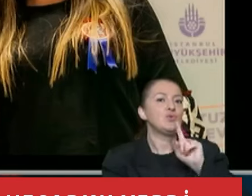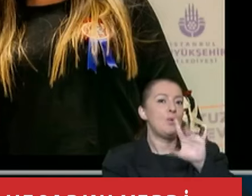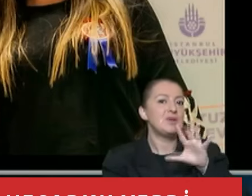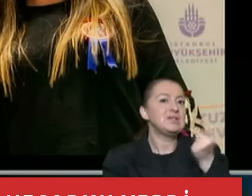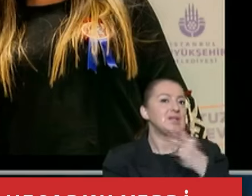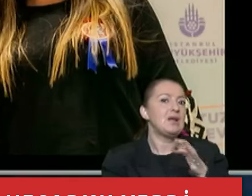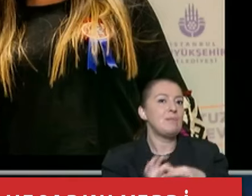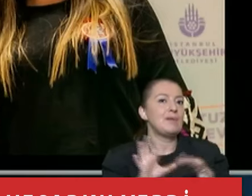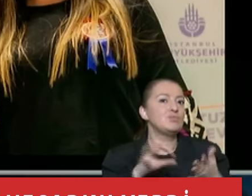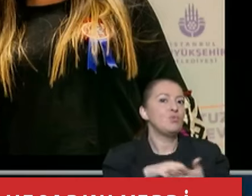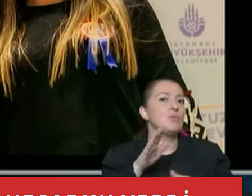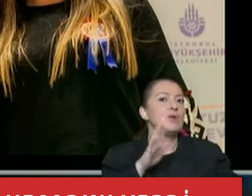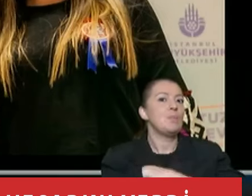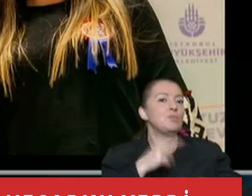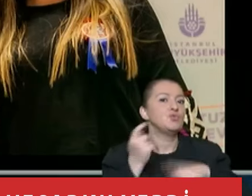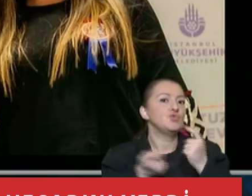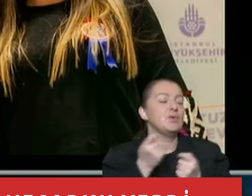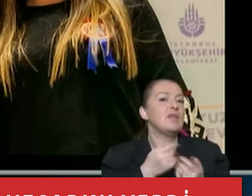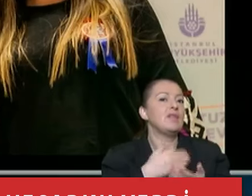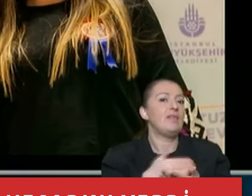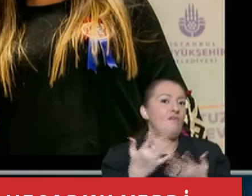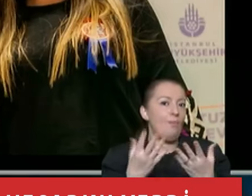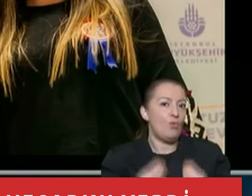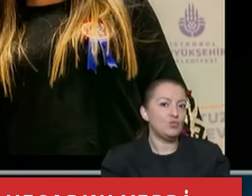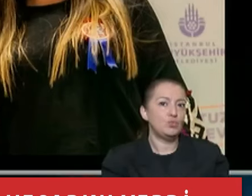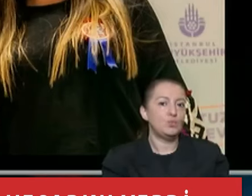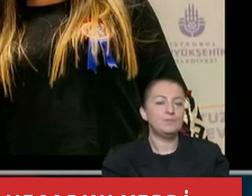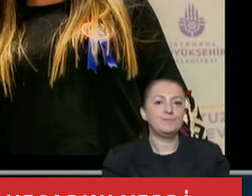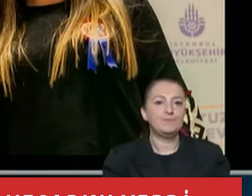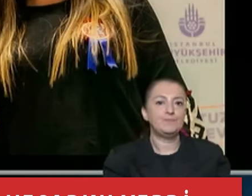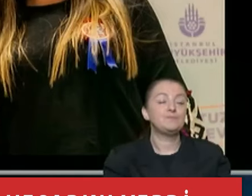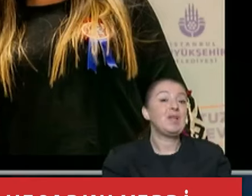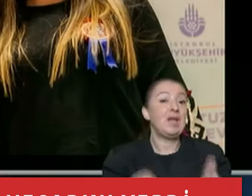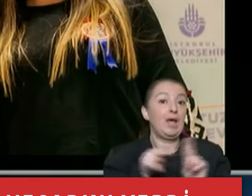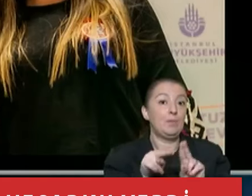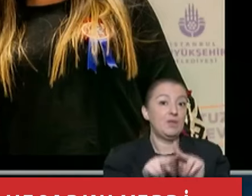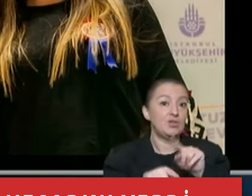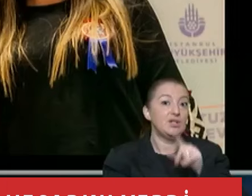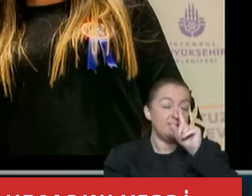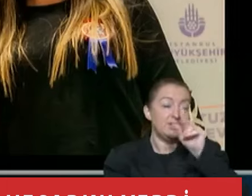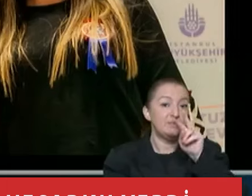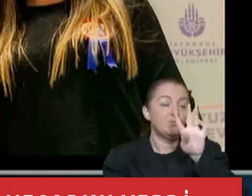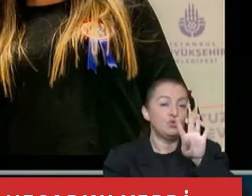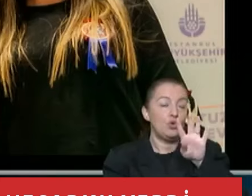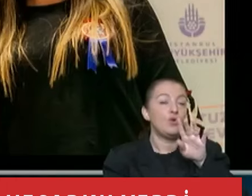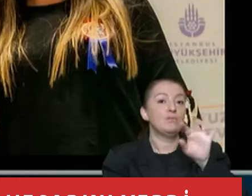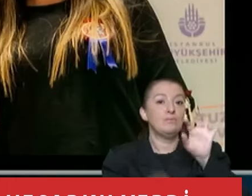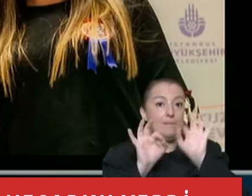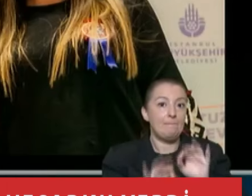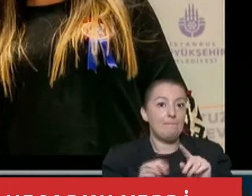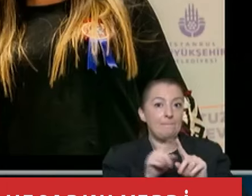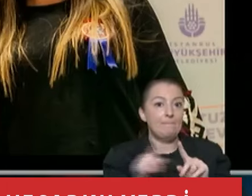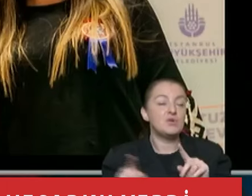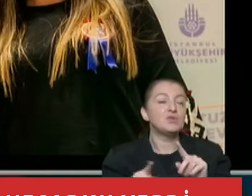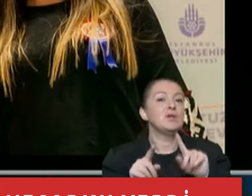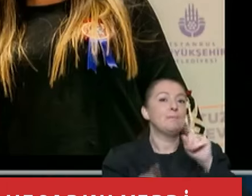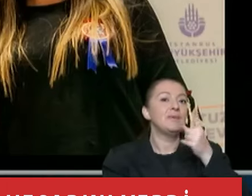adet bağımsız birimin yapım çalışmalarını da devam ettirmiştir Kiptaş Nisan 2024 itibariyle